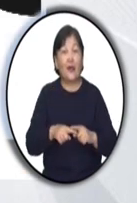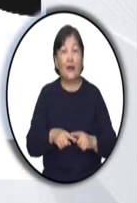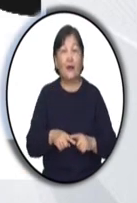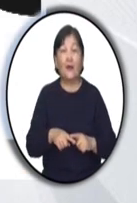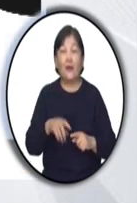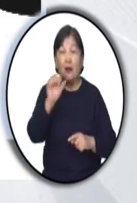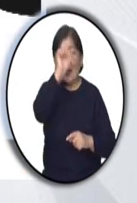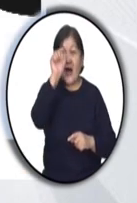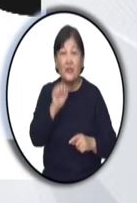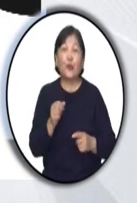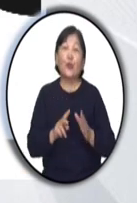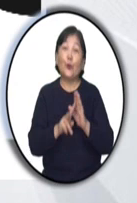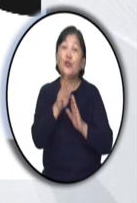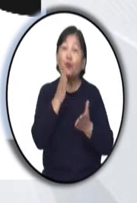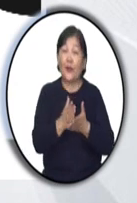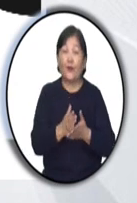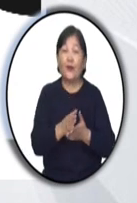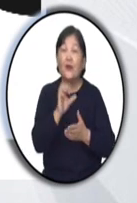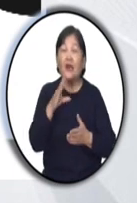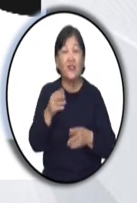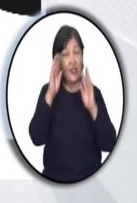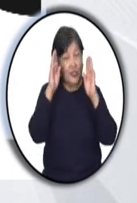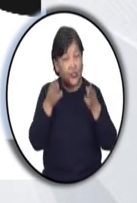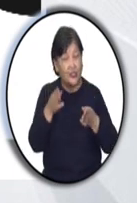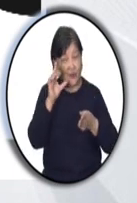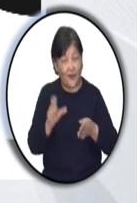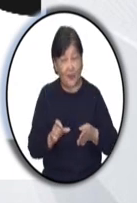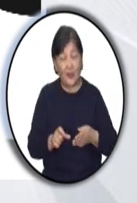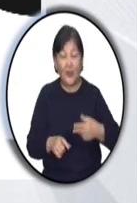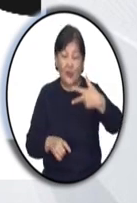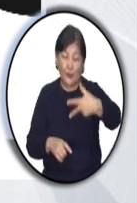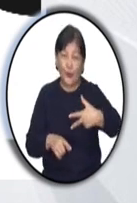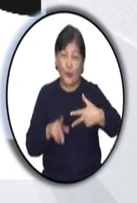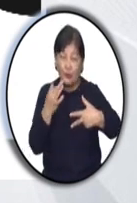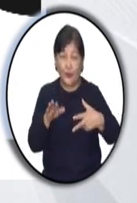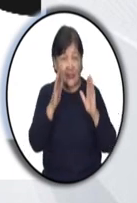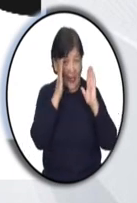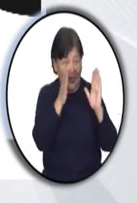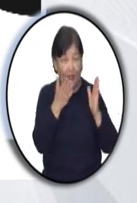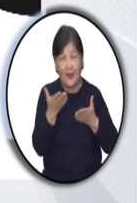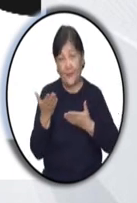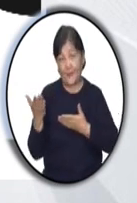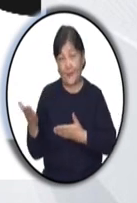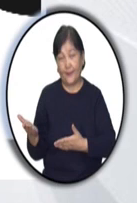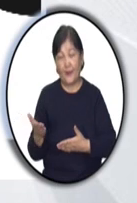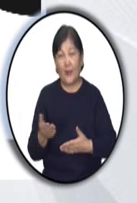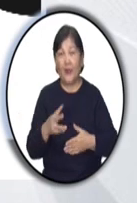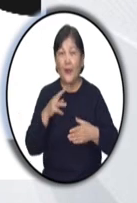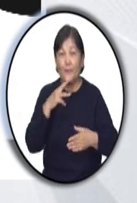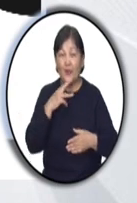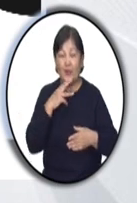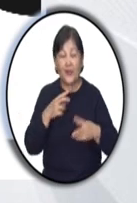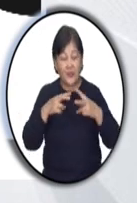бид нарт одоо ямар ийм асуудлууд үүсээд байна вэ? Энэ асуудлыг яаж шийдэх вэ гэдэг энэ одоо зүйл анхаарлаа